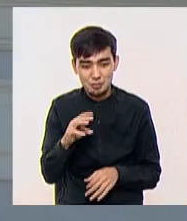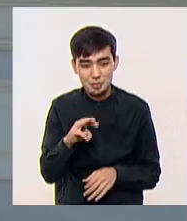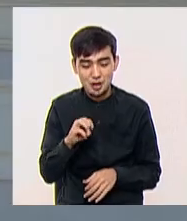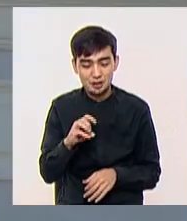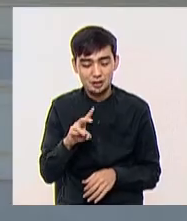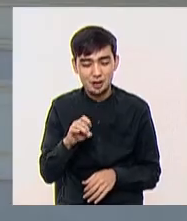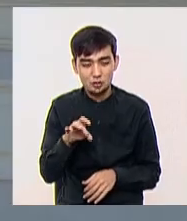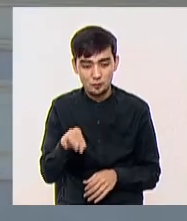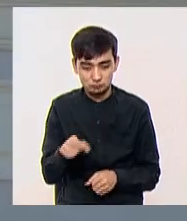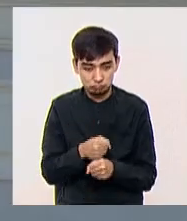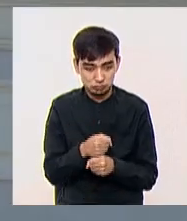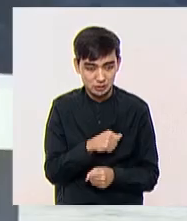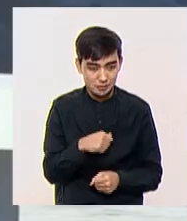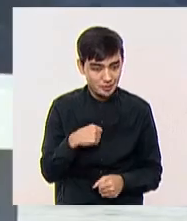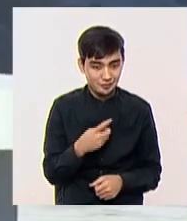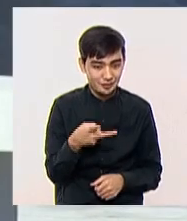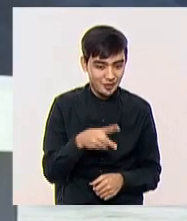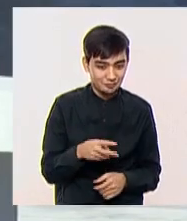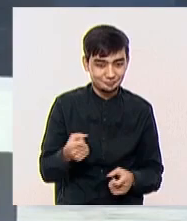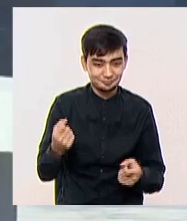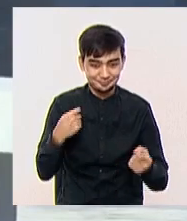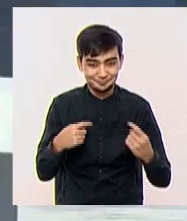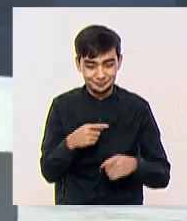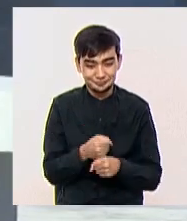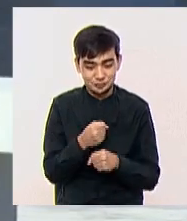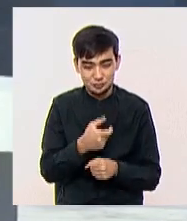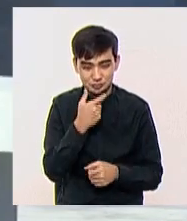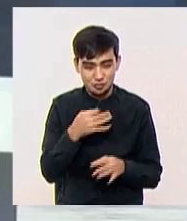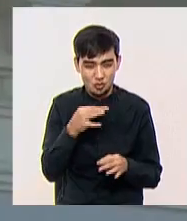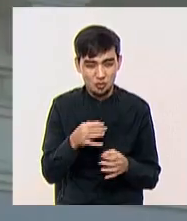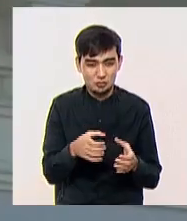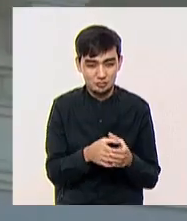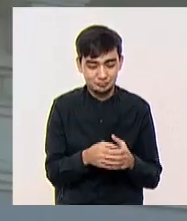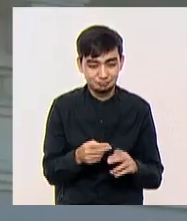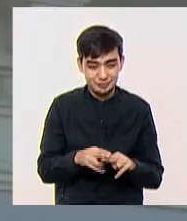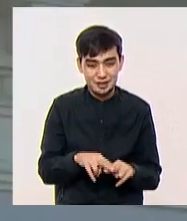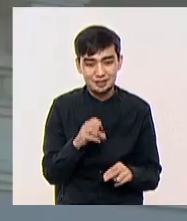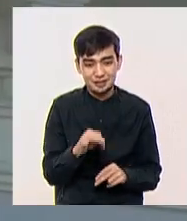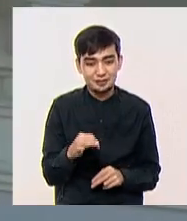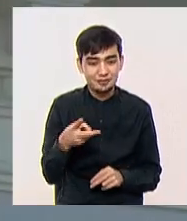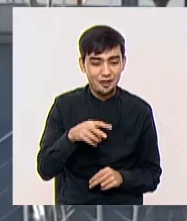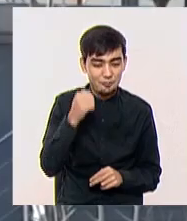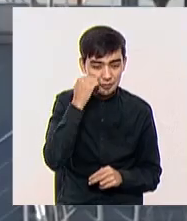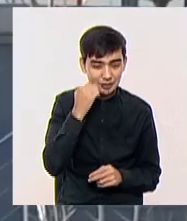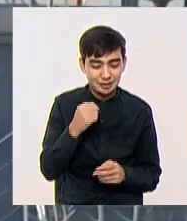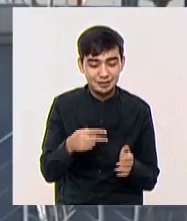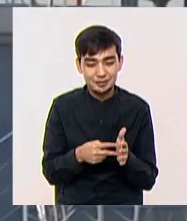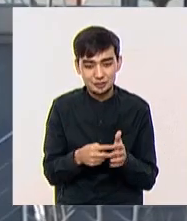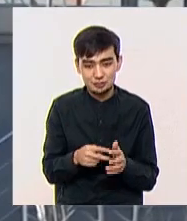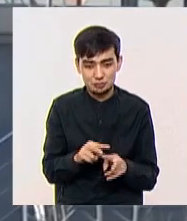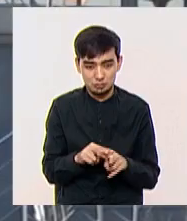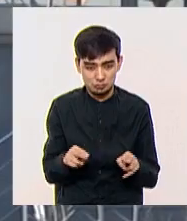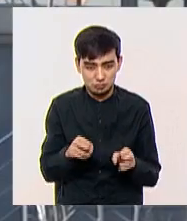шыққан. Екі мүсіннің де тапсырысын алған Балқыту жауапкершілігі шектеулі серіктестігі. Десе де екі ескерткіштің де бағасындағы